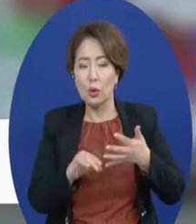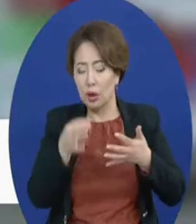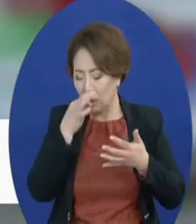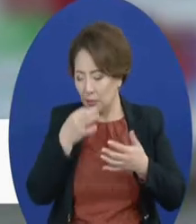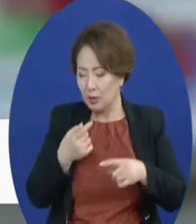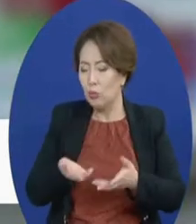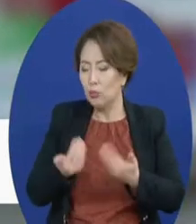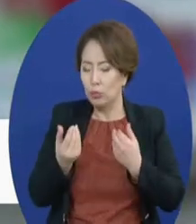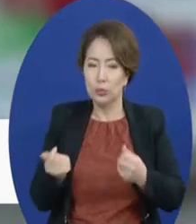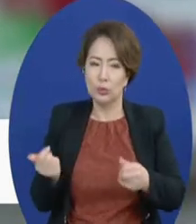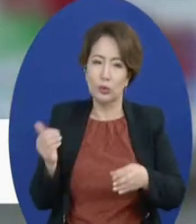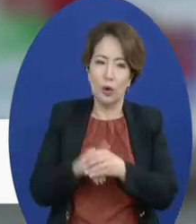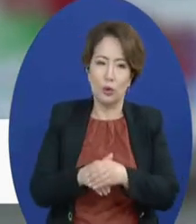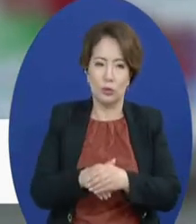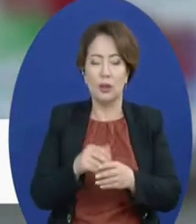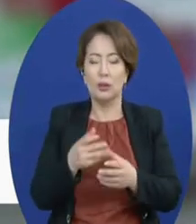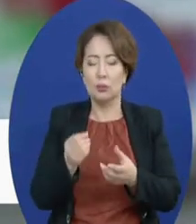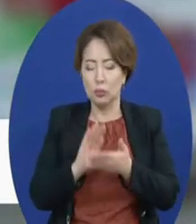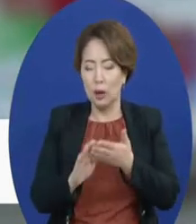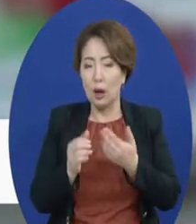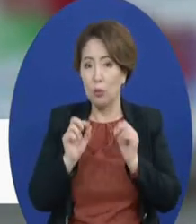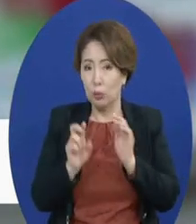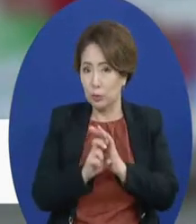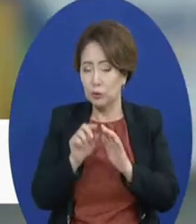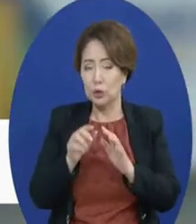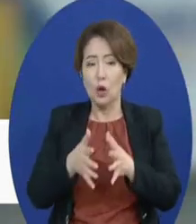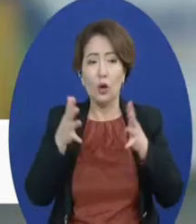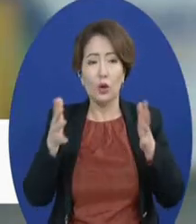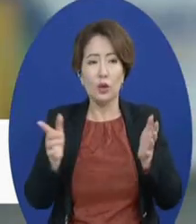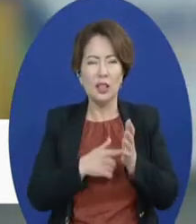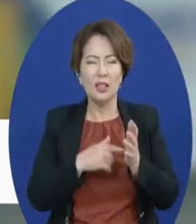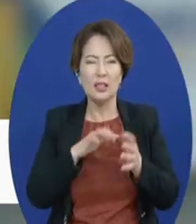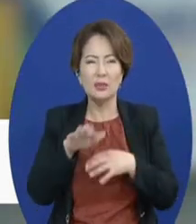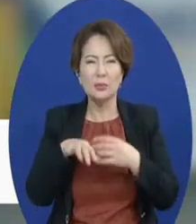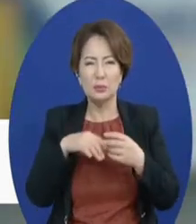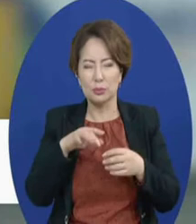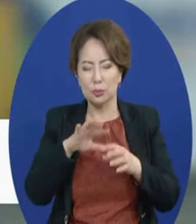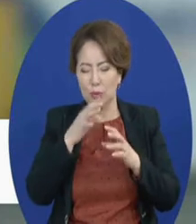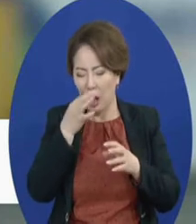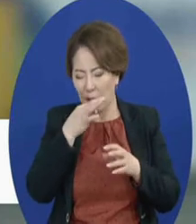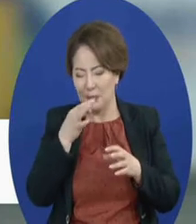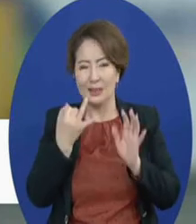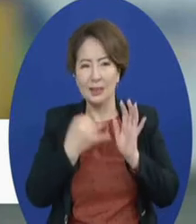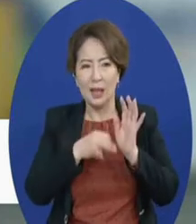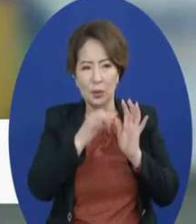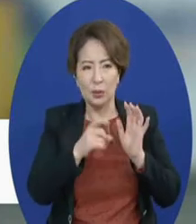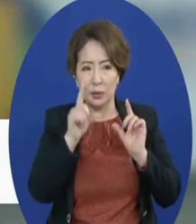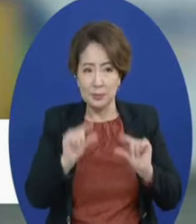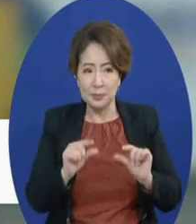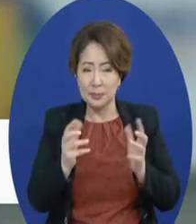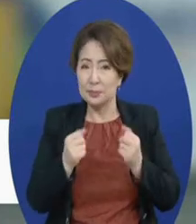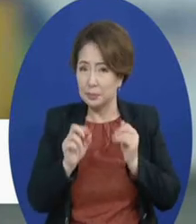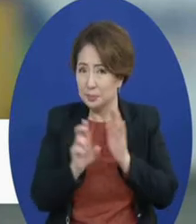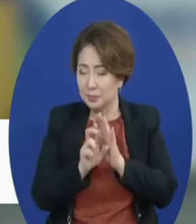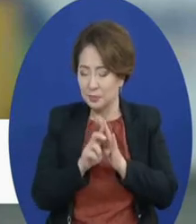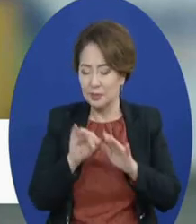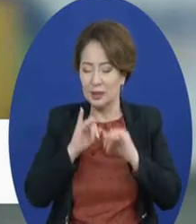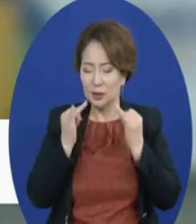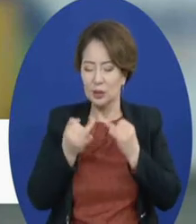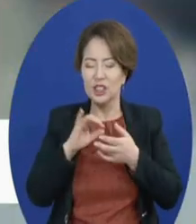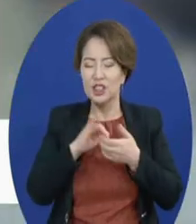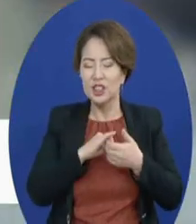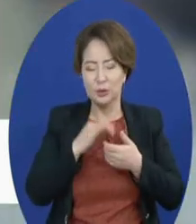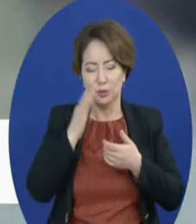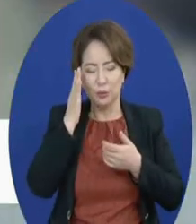эмийг хөнгөлөлттэй үнээр авдаг болоод байгаа юм. Өргөн иргэлийн нийлэм найрлагтай бүх төрлийн эмийг 70% хөнгөлөлттэй авах боломжийг Улсын хурлын